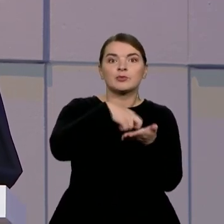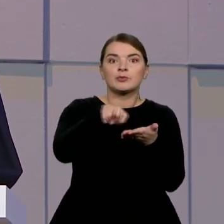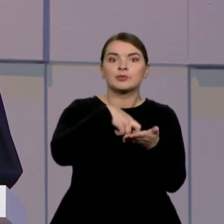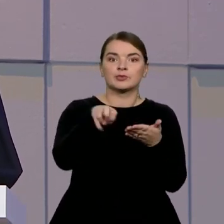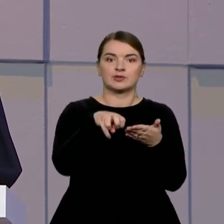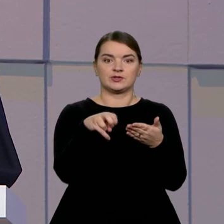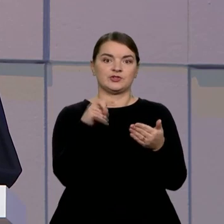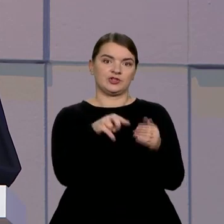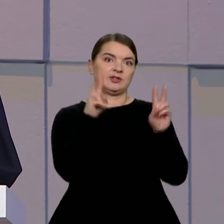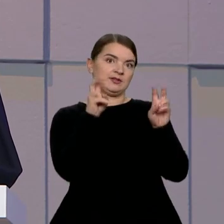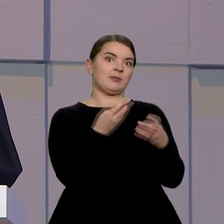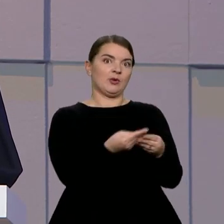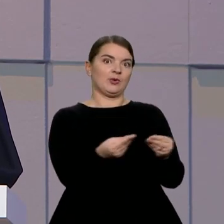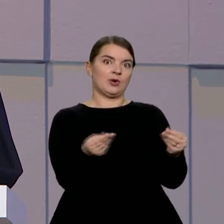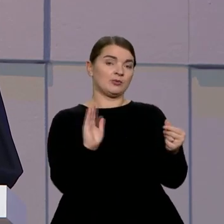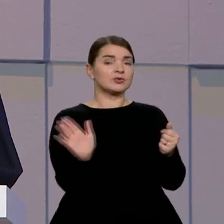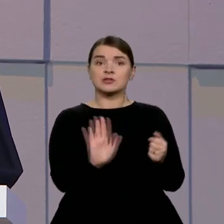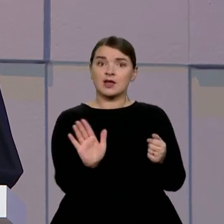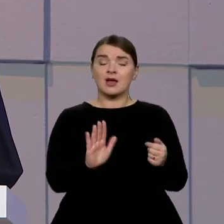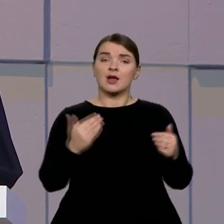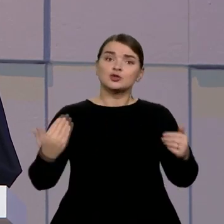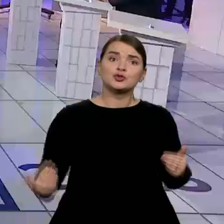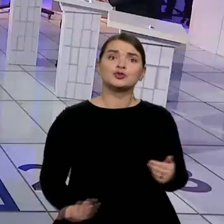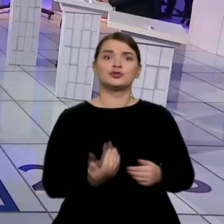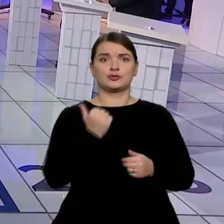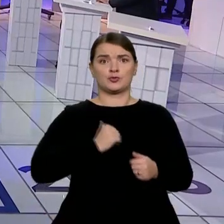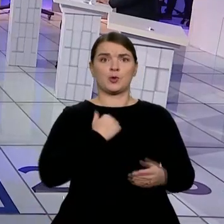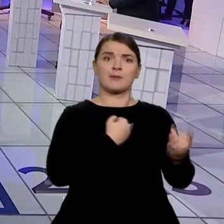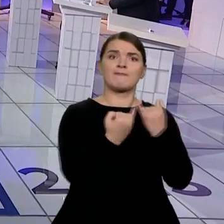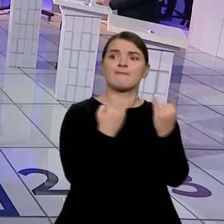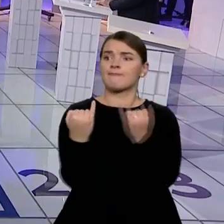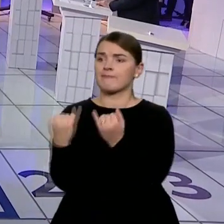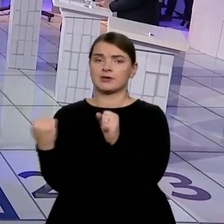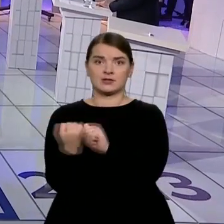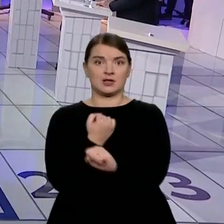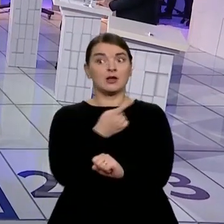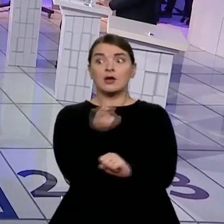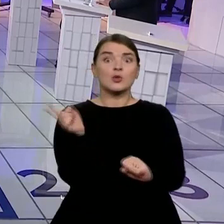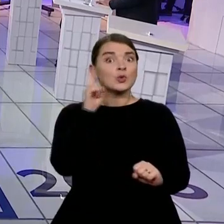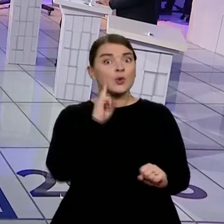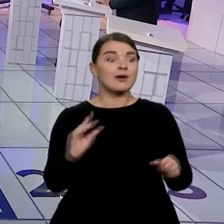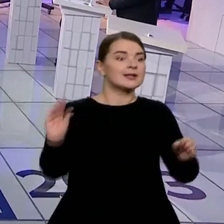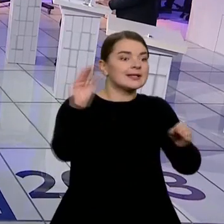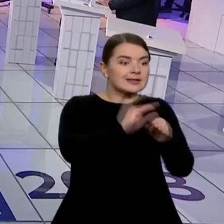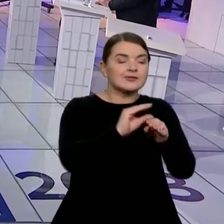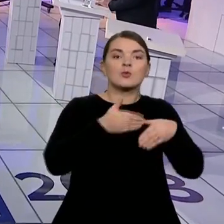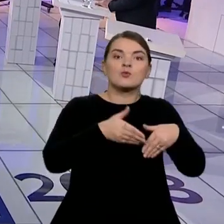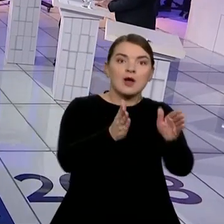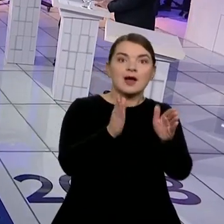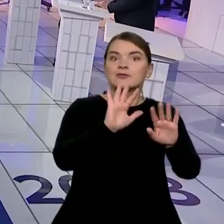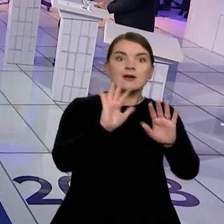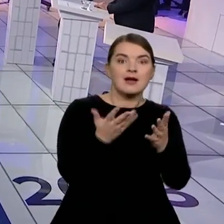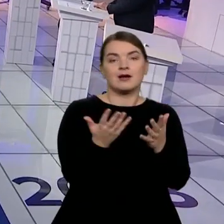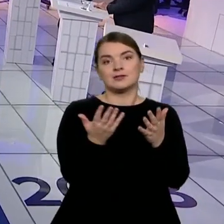tuos klausimus, iš tikrųjų reikia eiti realiai su žmonėmis kalbėti ir žinoti kiekvieno žmogaus norinčio investuoti arba daryti kažkokią